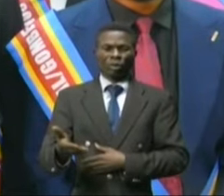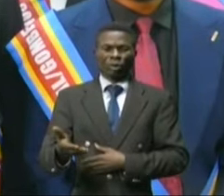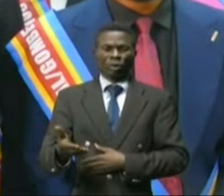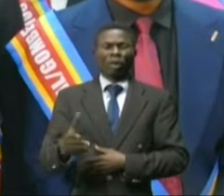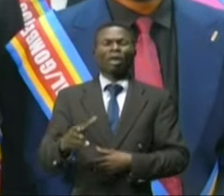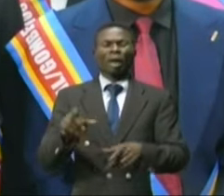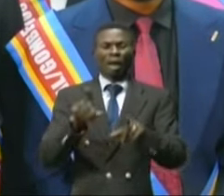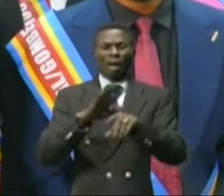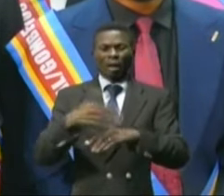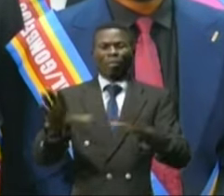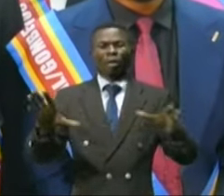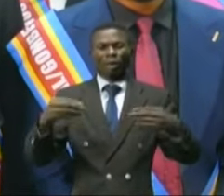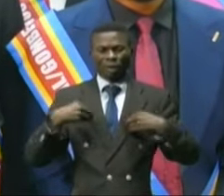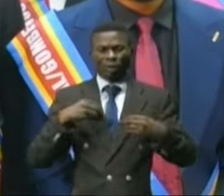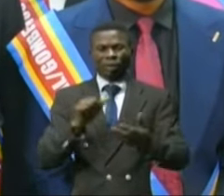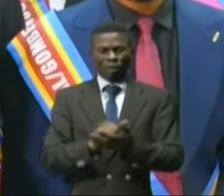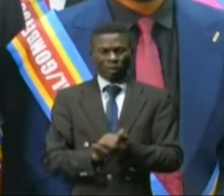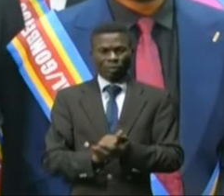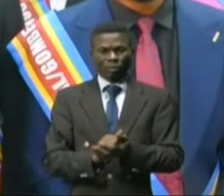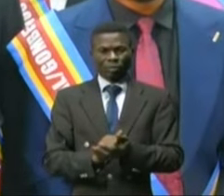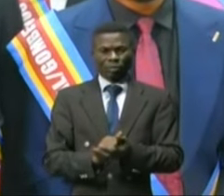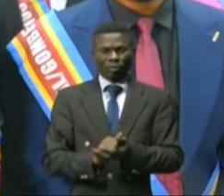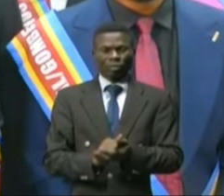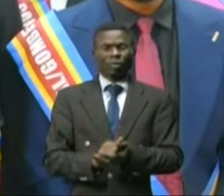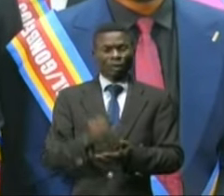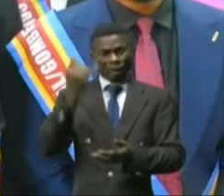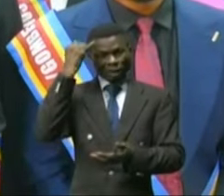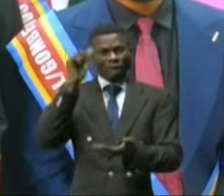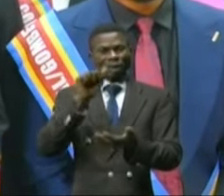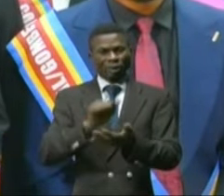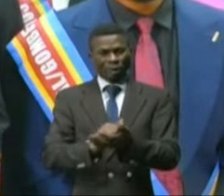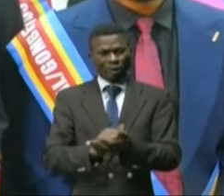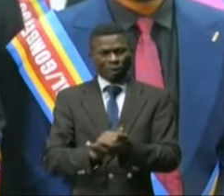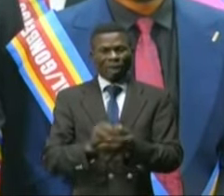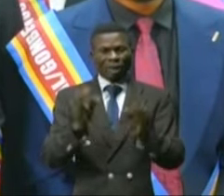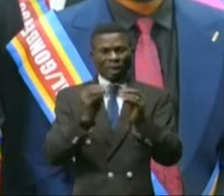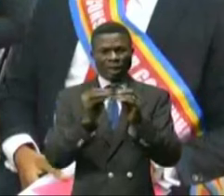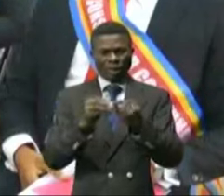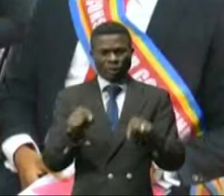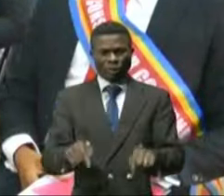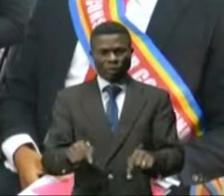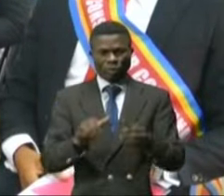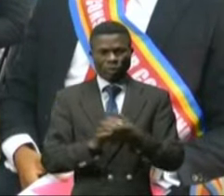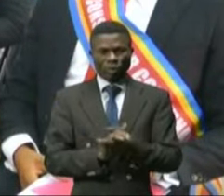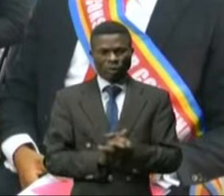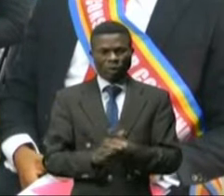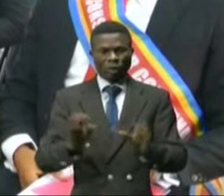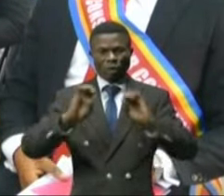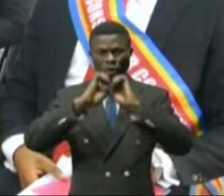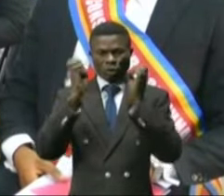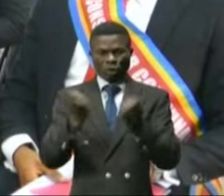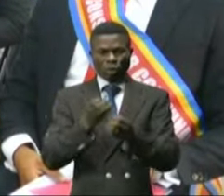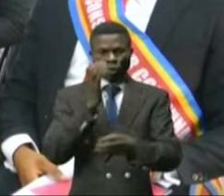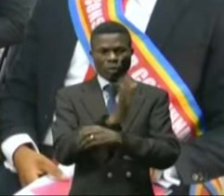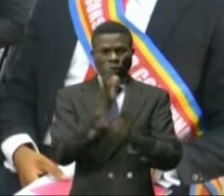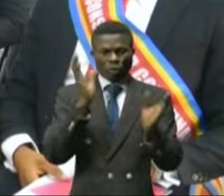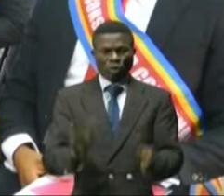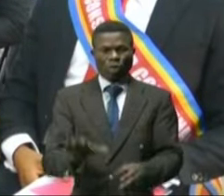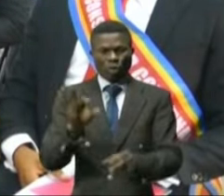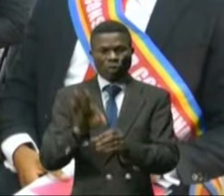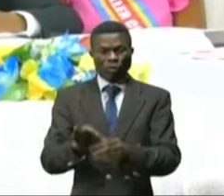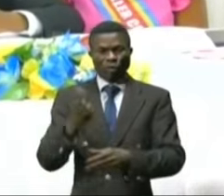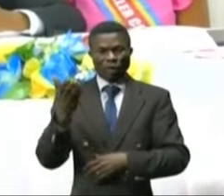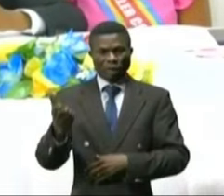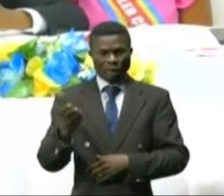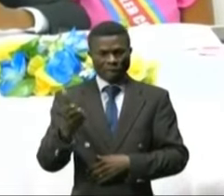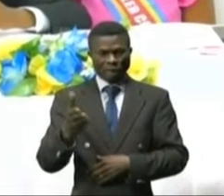validé. Donc c'est au moins la quintessence de la plénière d'aujourd'hui. Cette équipe des conseillers nouvellement élus